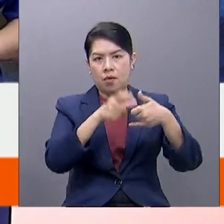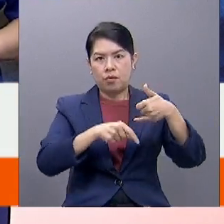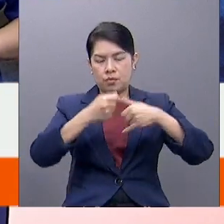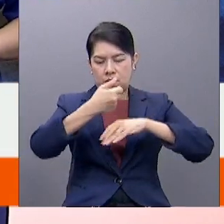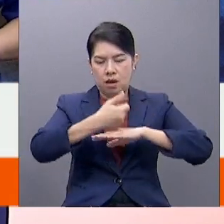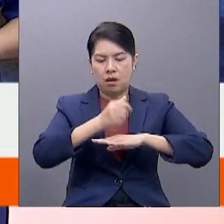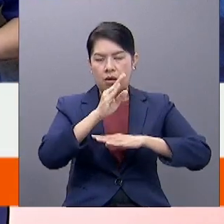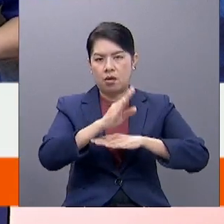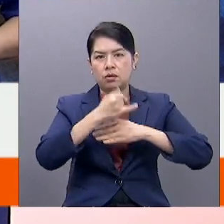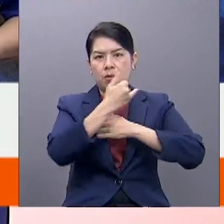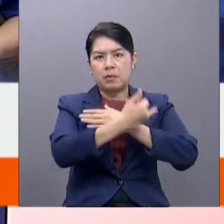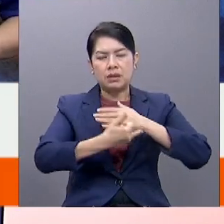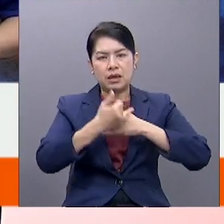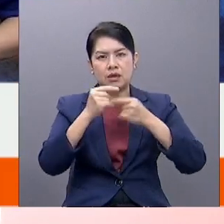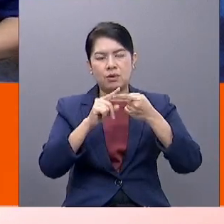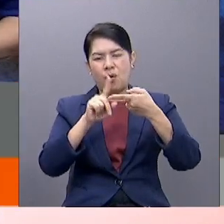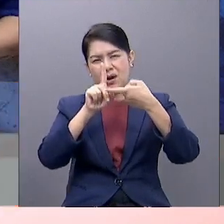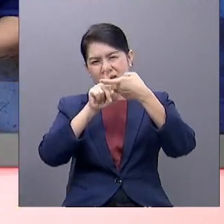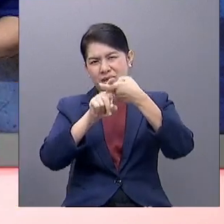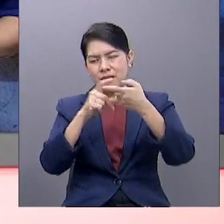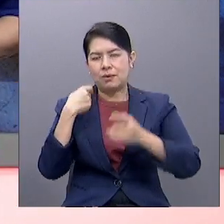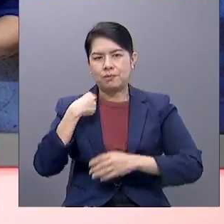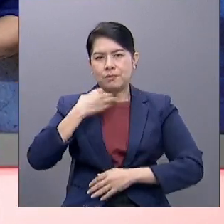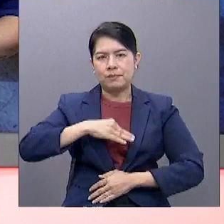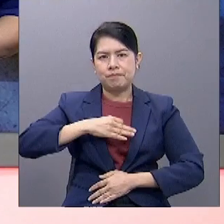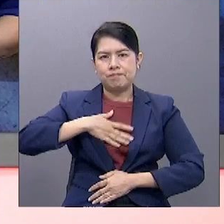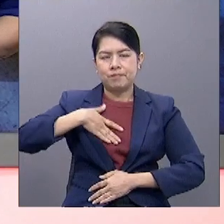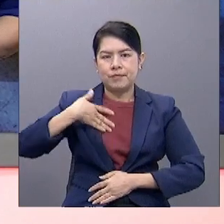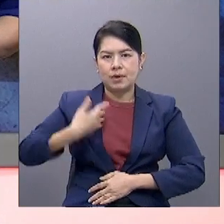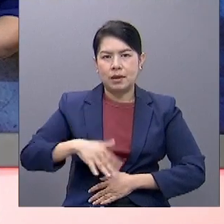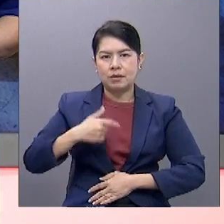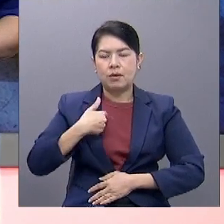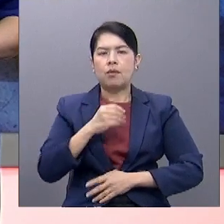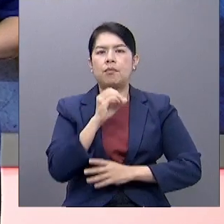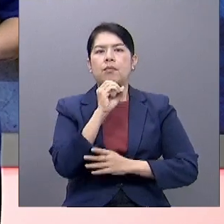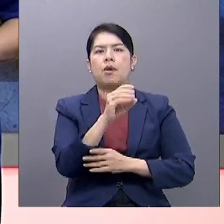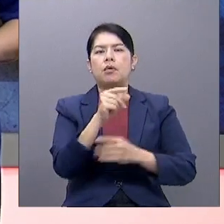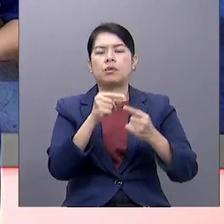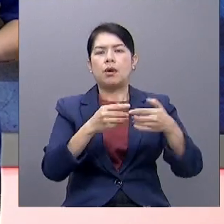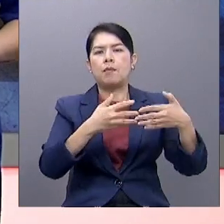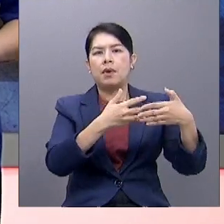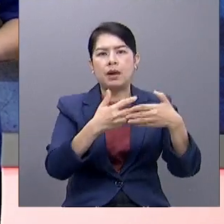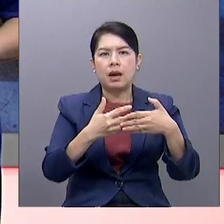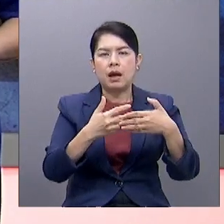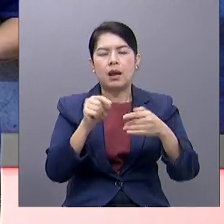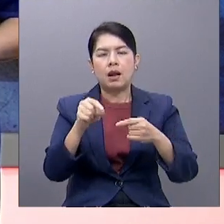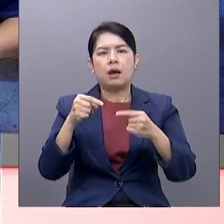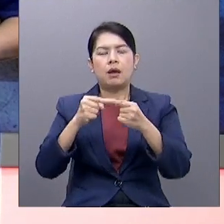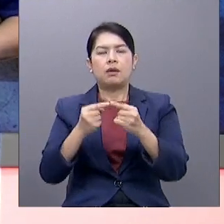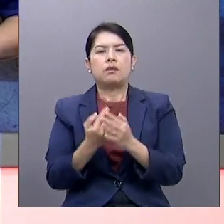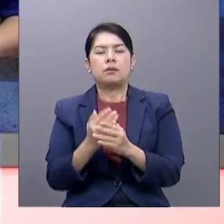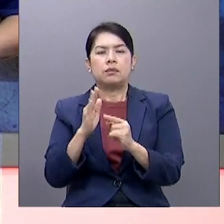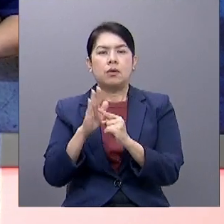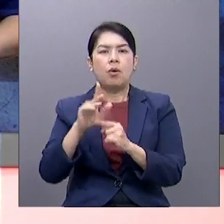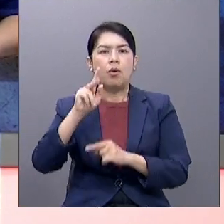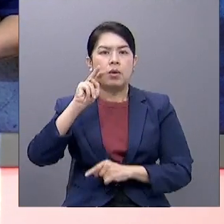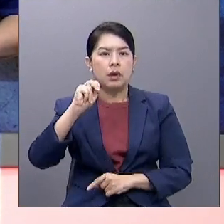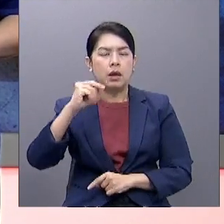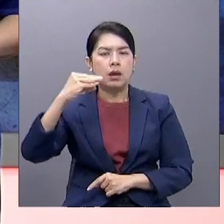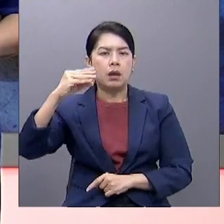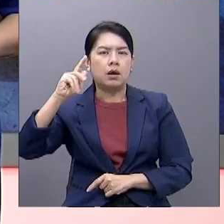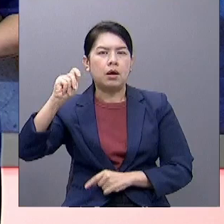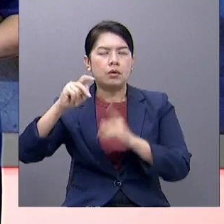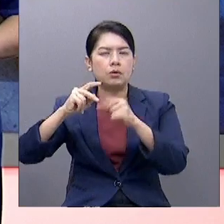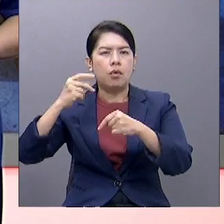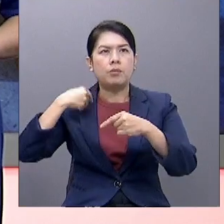ไม่พอใจมากถึงขั้นที่ประกาศว่าสหรัฐและเนโตเนี่ยกำลังทำให้ความตึงเครียดยกระดับขึ้นไปอีกและไม่ปฏิเ